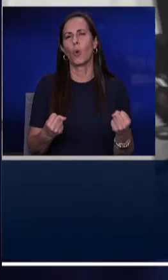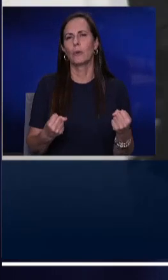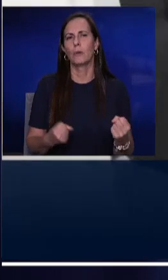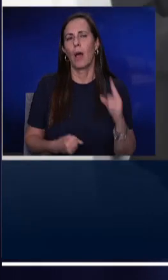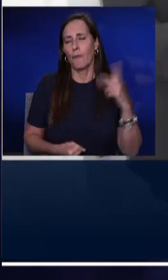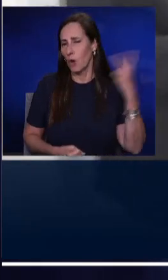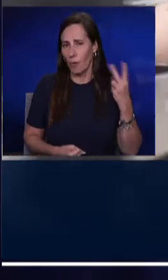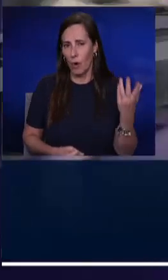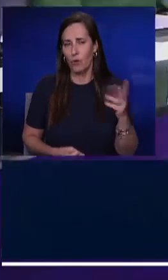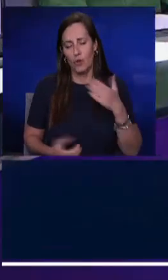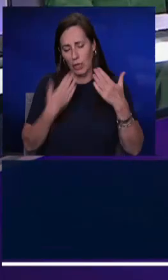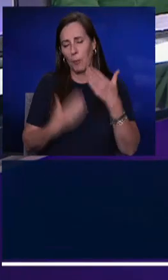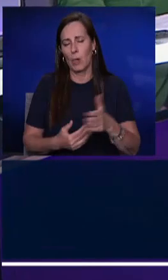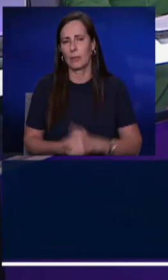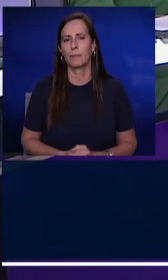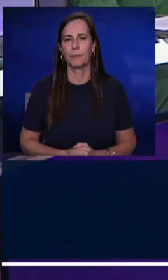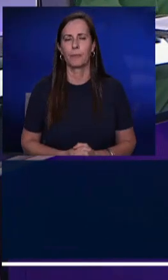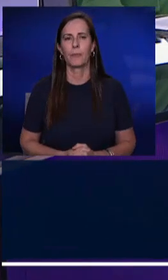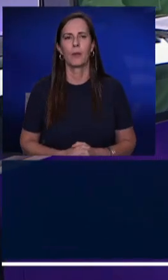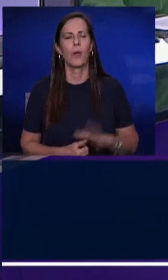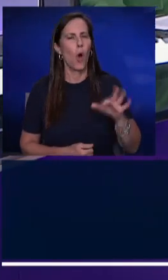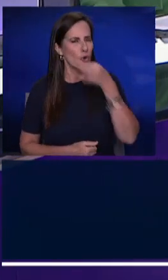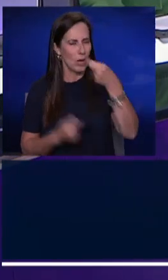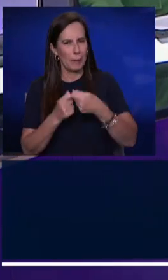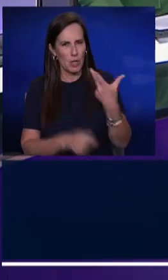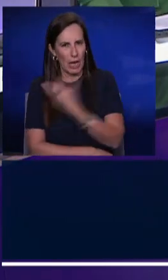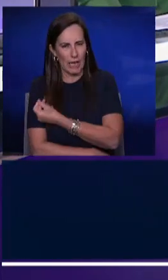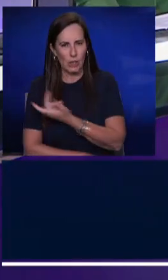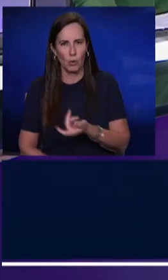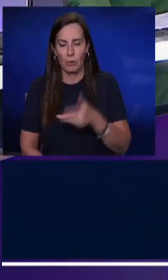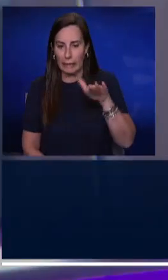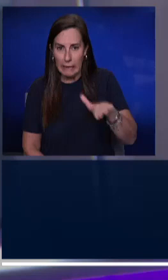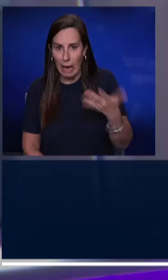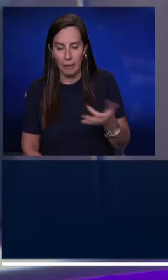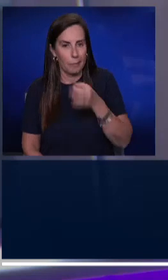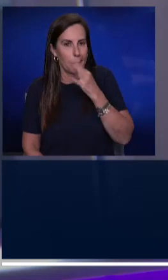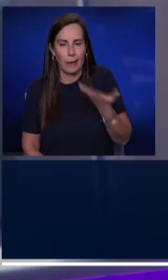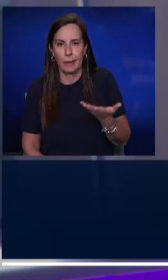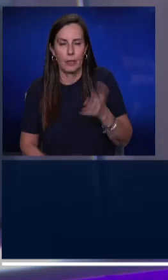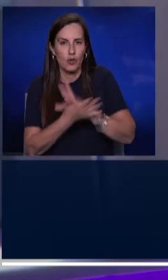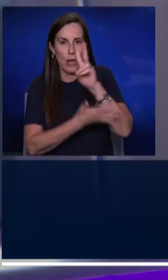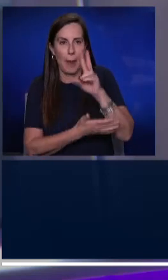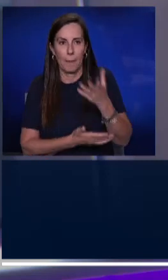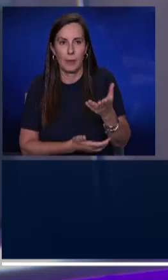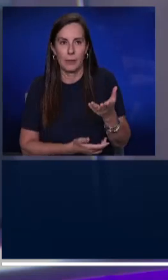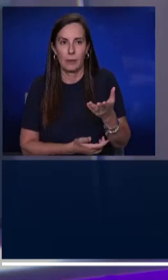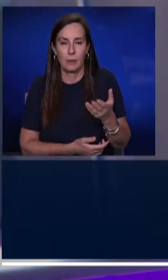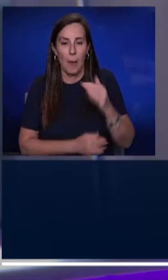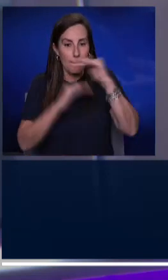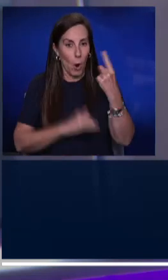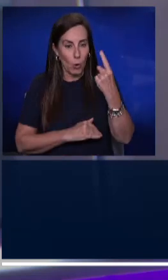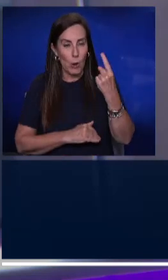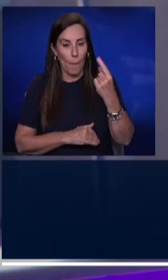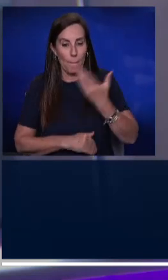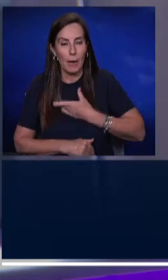דיונים. עוד שאלה על החיסון עצמו. הרי ילד בין 12 פחות יום יקבל שליש מנה